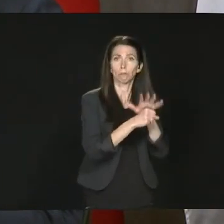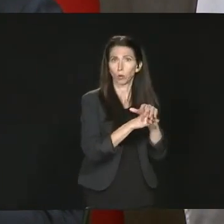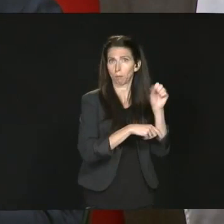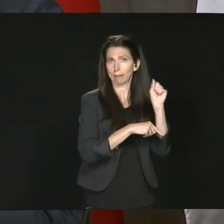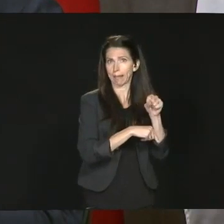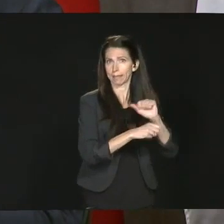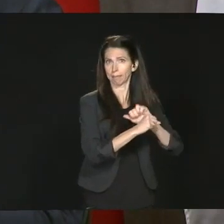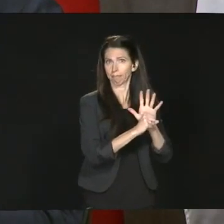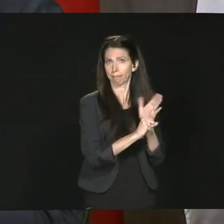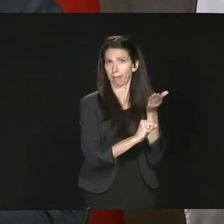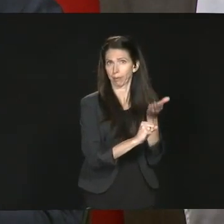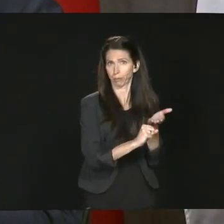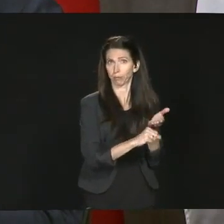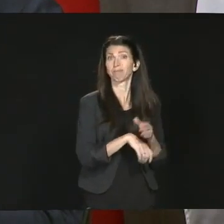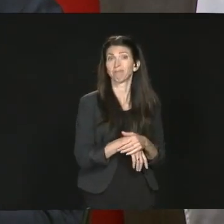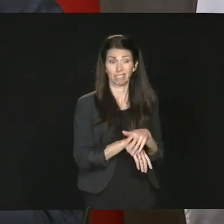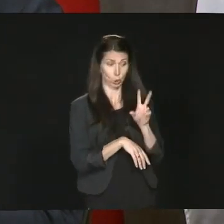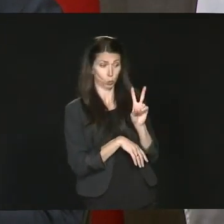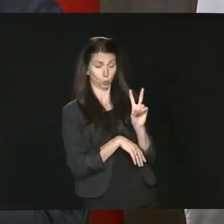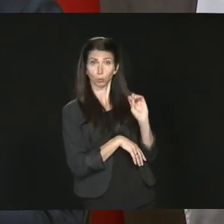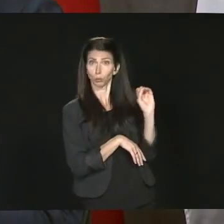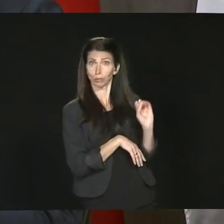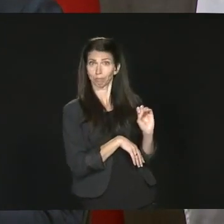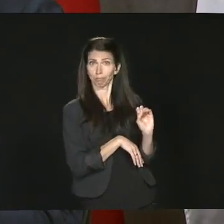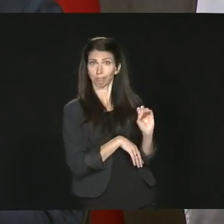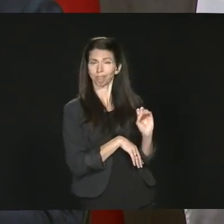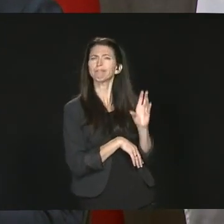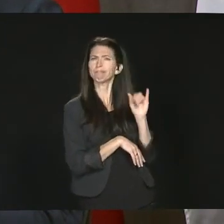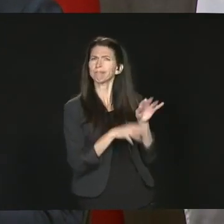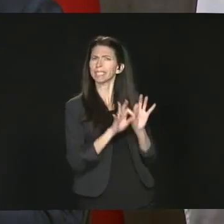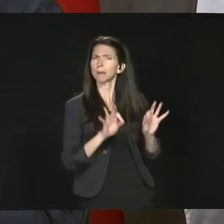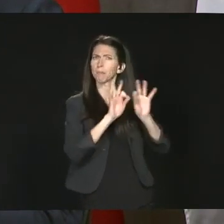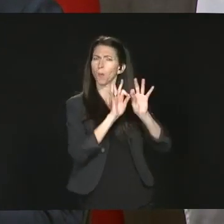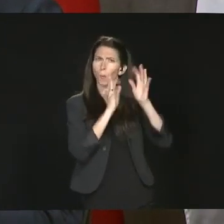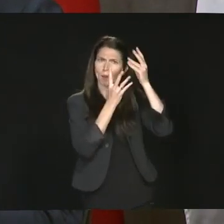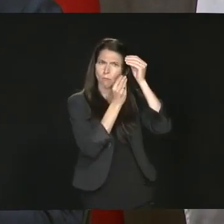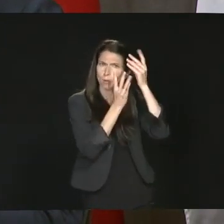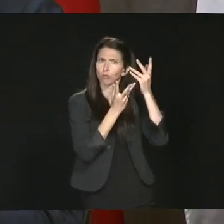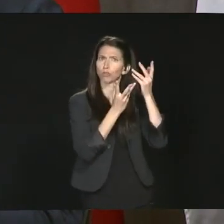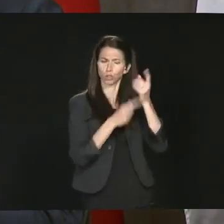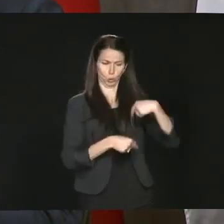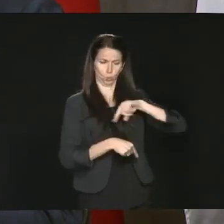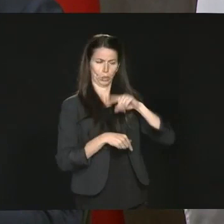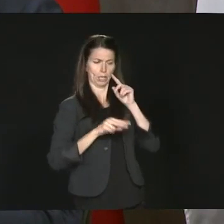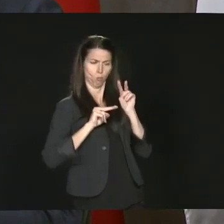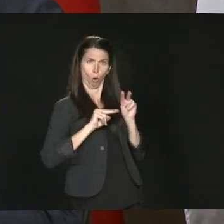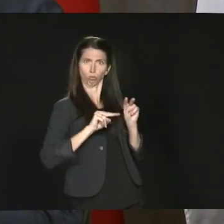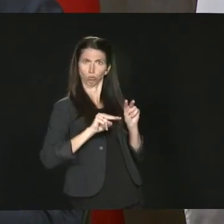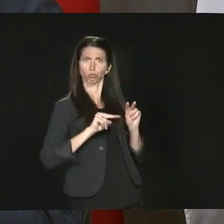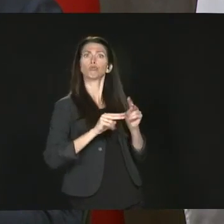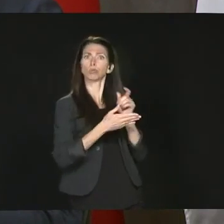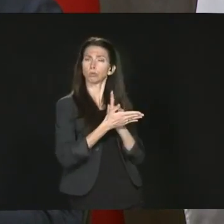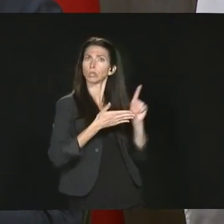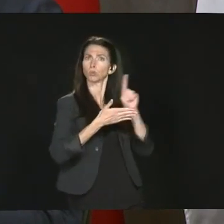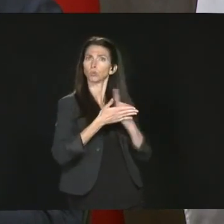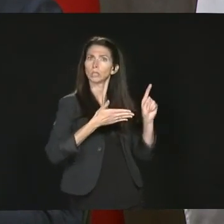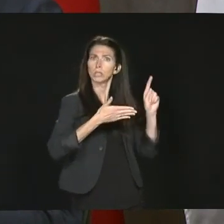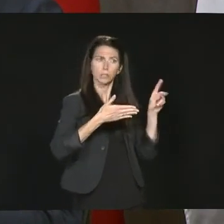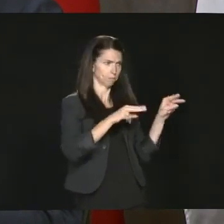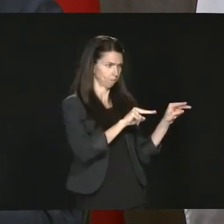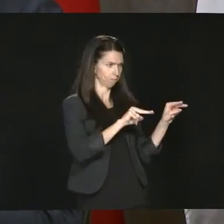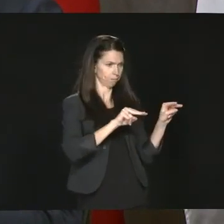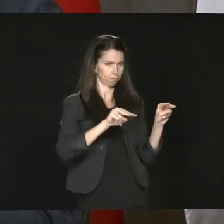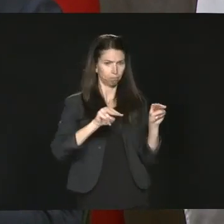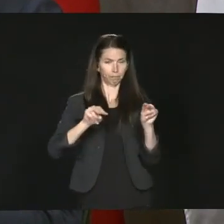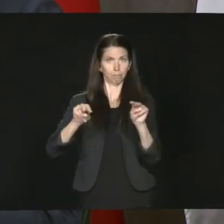du gouvernement d'examiner attentivement ces chiffres chaque semaine afin de surveiller les sensibilités de notre